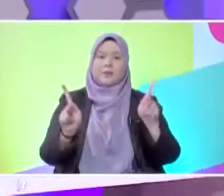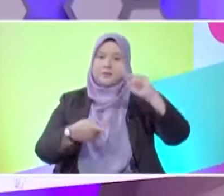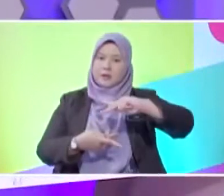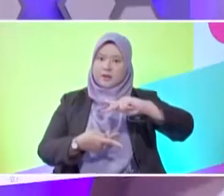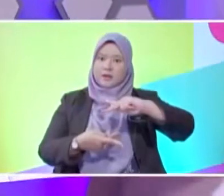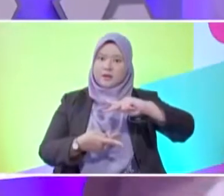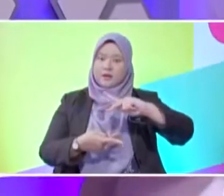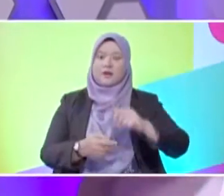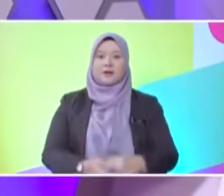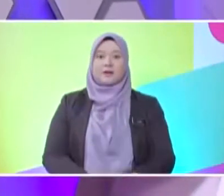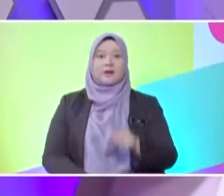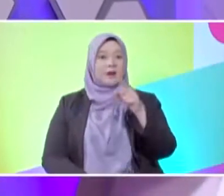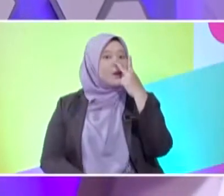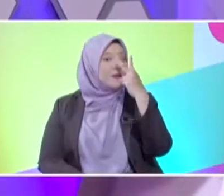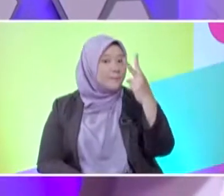Iis